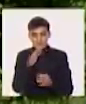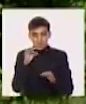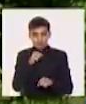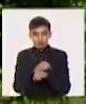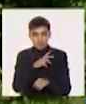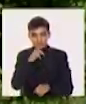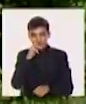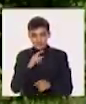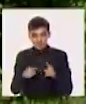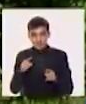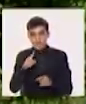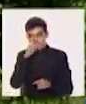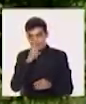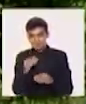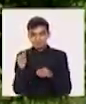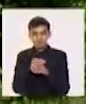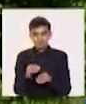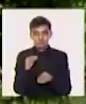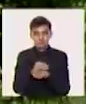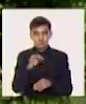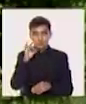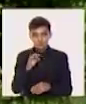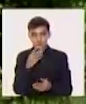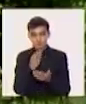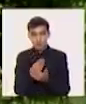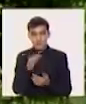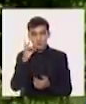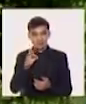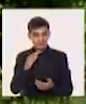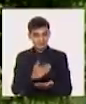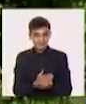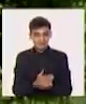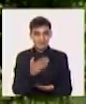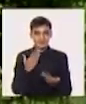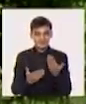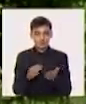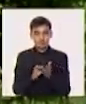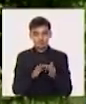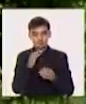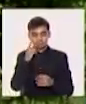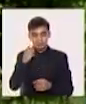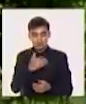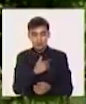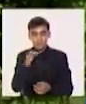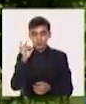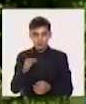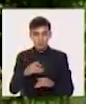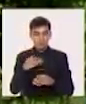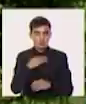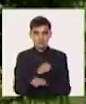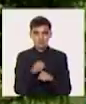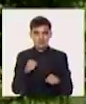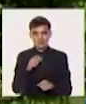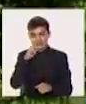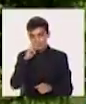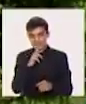ұзартылуына байланысты, әрбір айдың қосылуына байланысты үстінен қосылатын пайыздар. Енді бірден айту керек, бұл пайыздар көп болмау керек. Яғни, шай